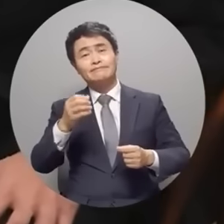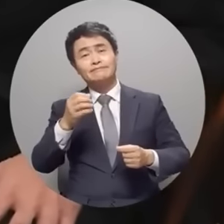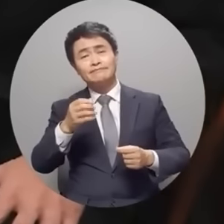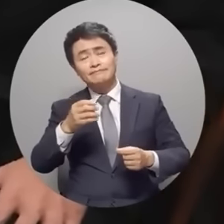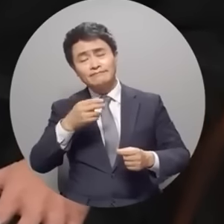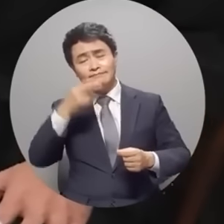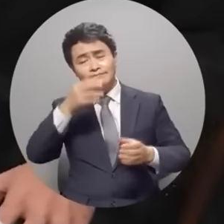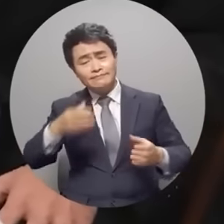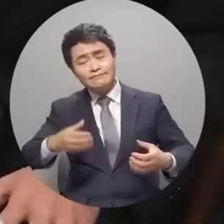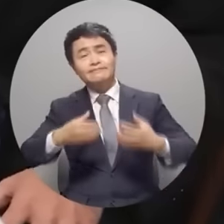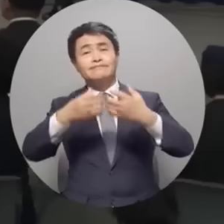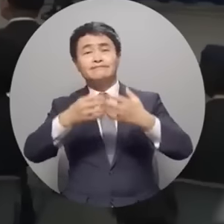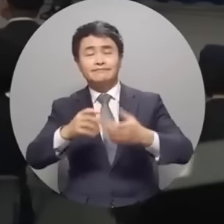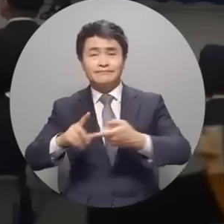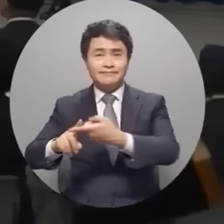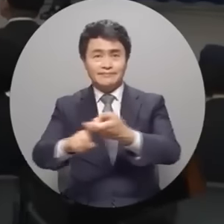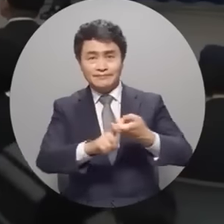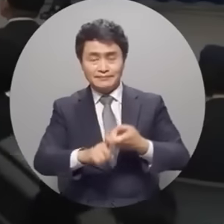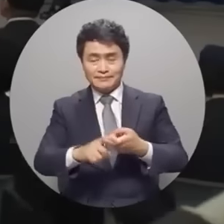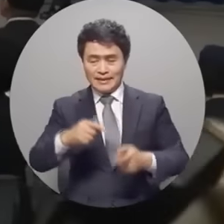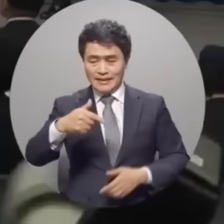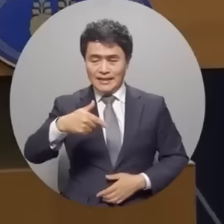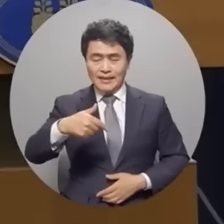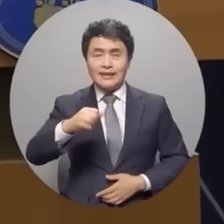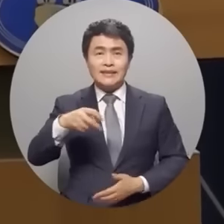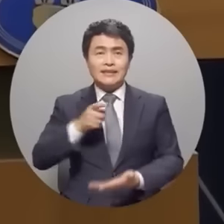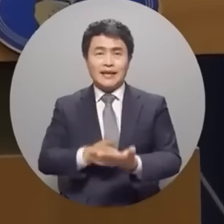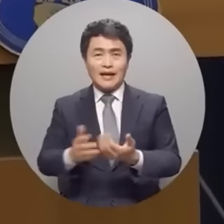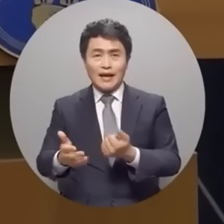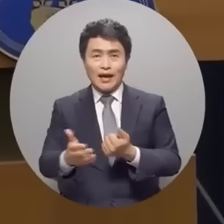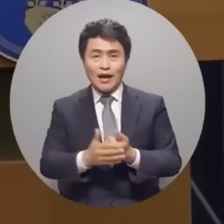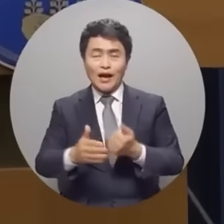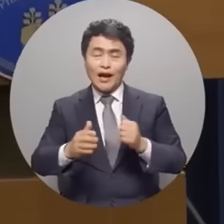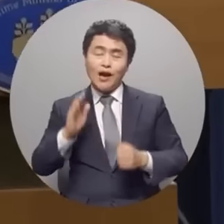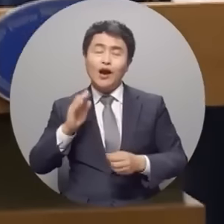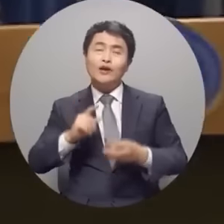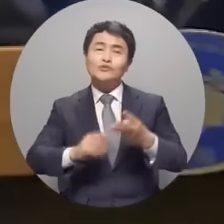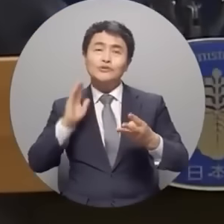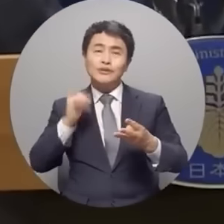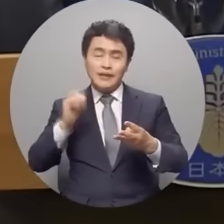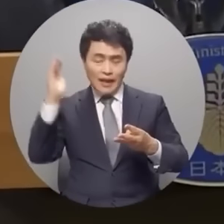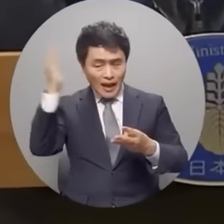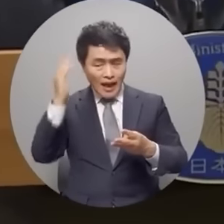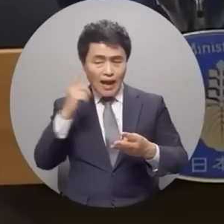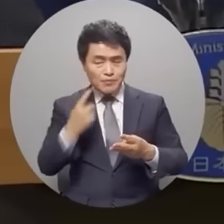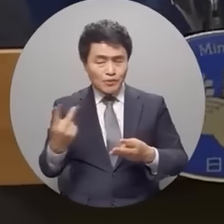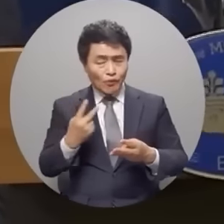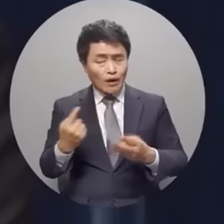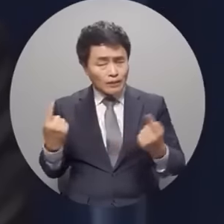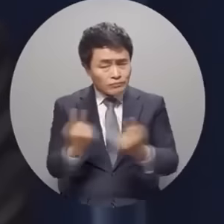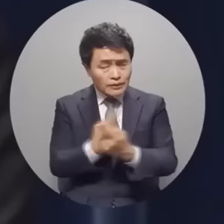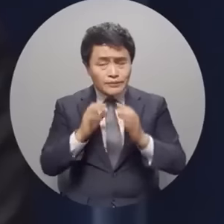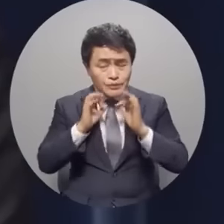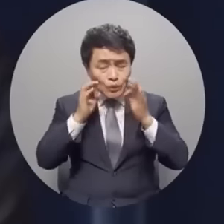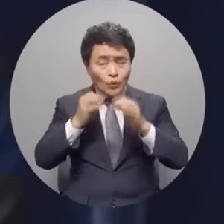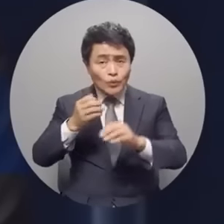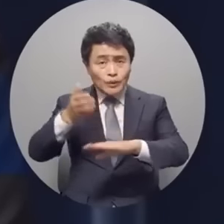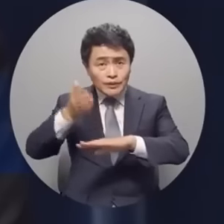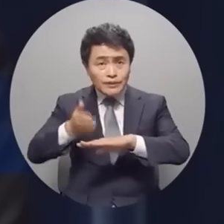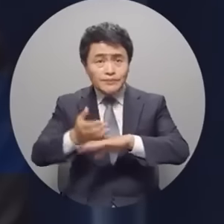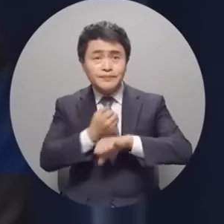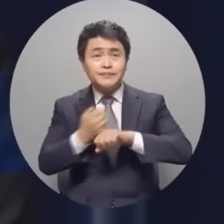우호를 과시했습니다. 기시다 총리는 윤 대통령의 한일 관계 개선 노력에 경의를 표했습니다.